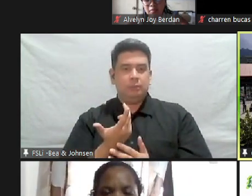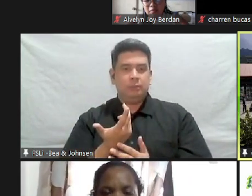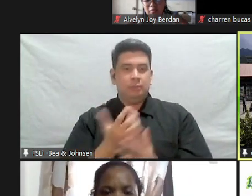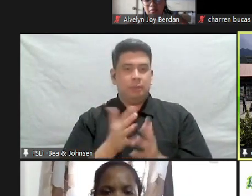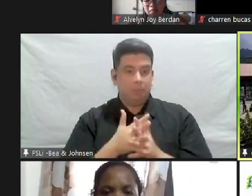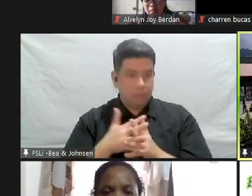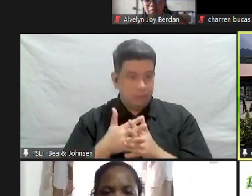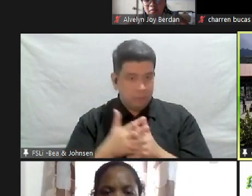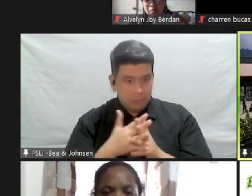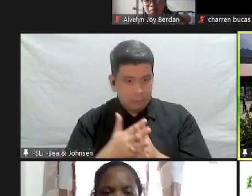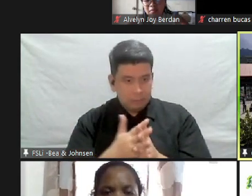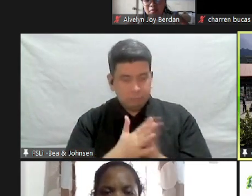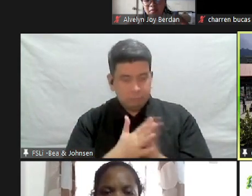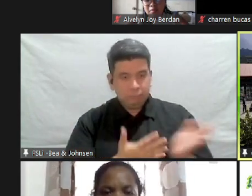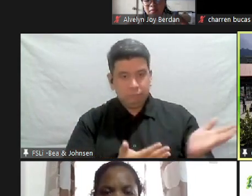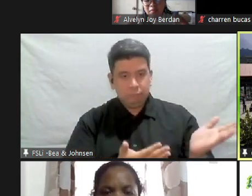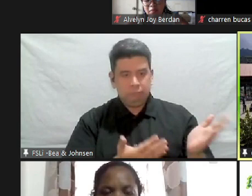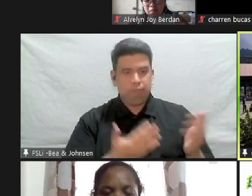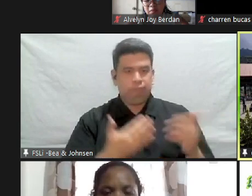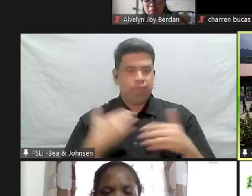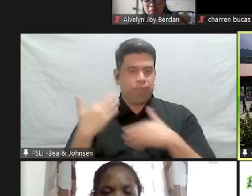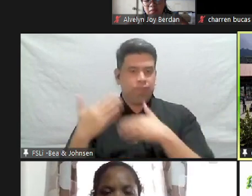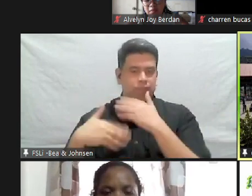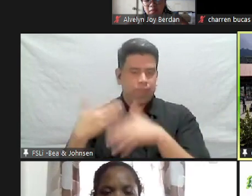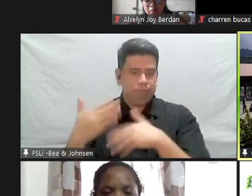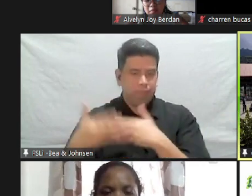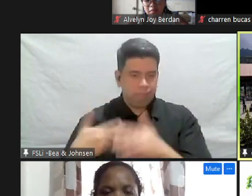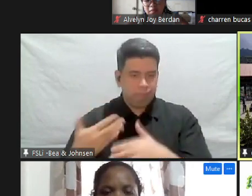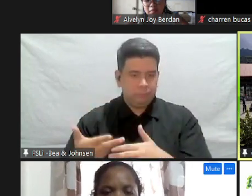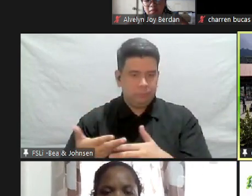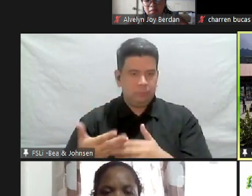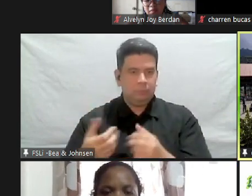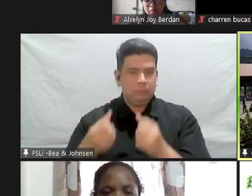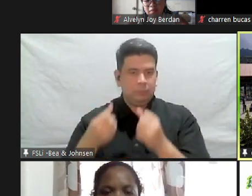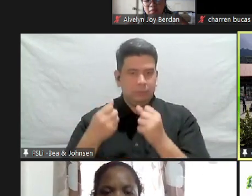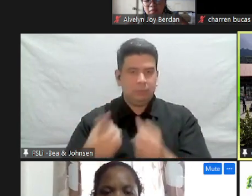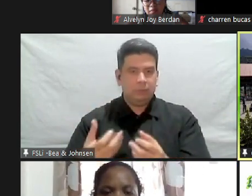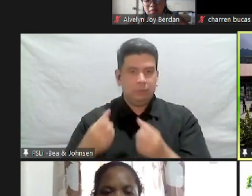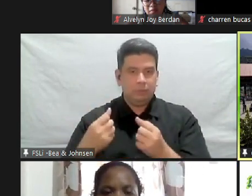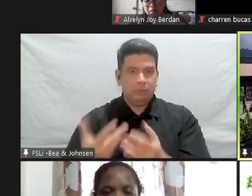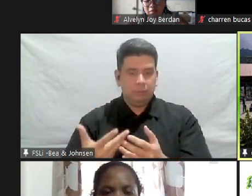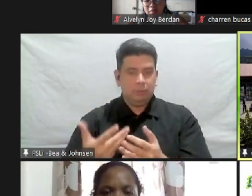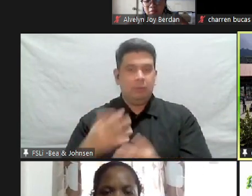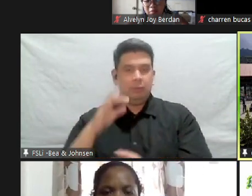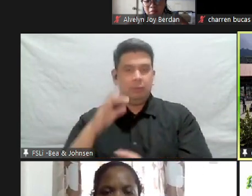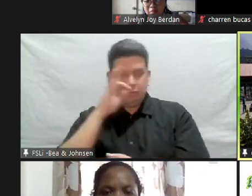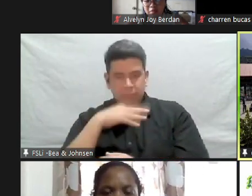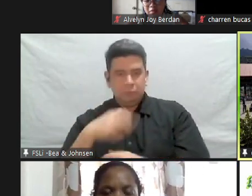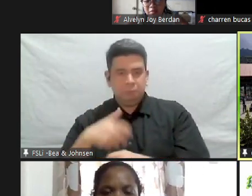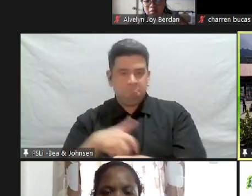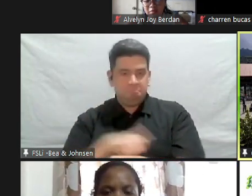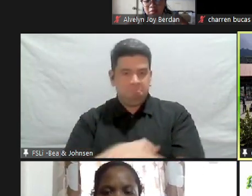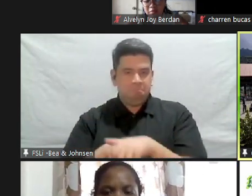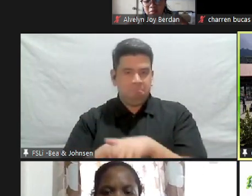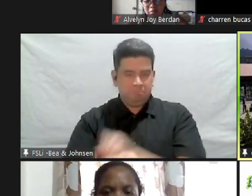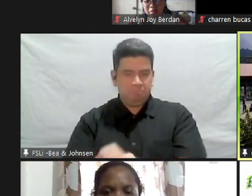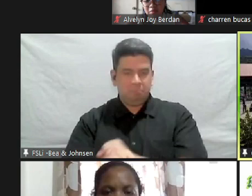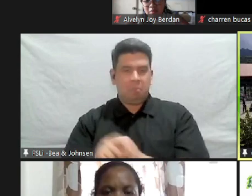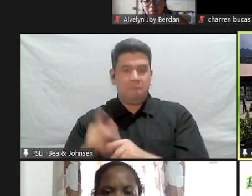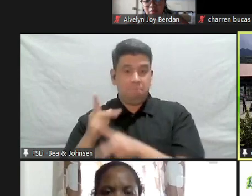na daang-daang taon, maraming mga Pilipino ang nagsumikap para ipaglaban